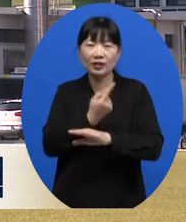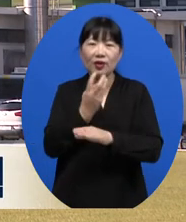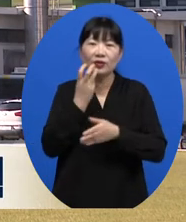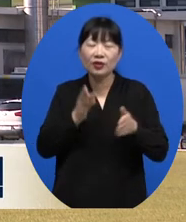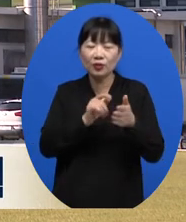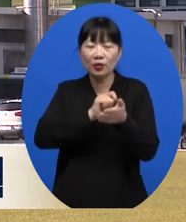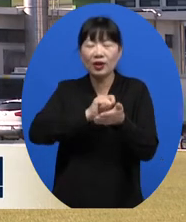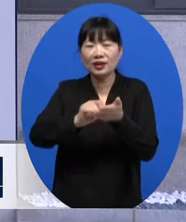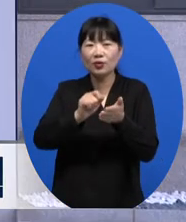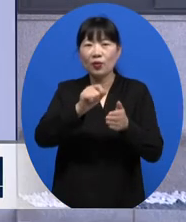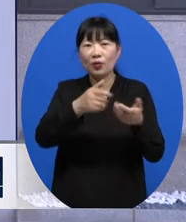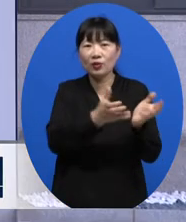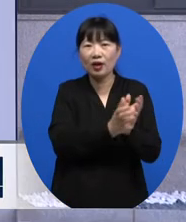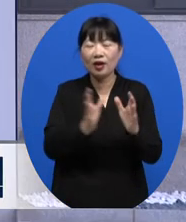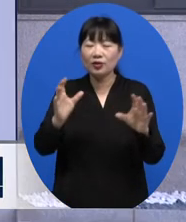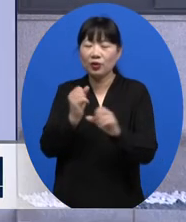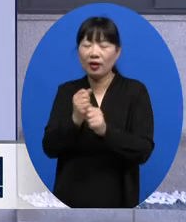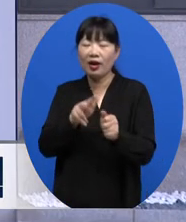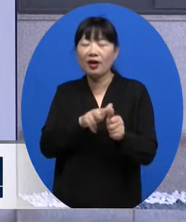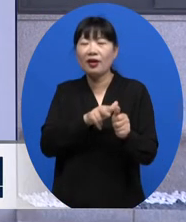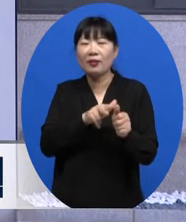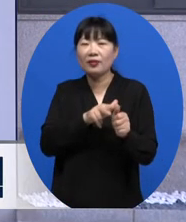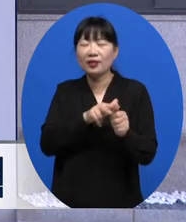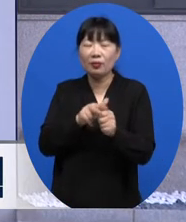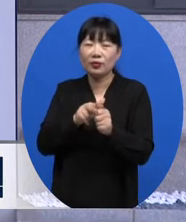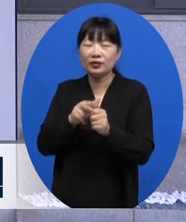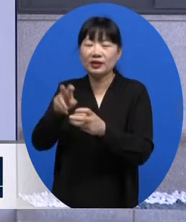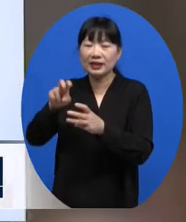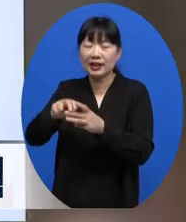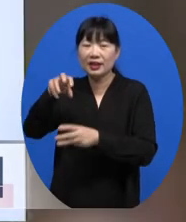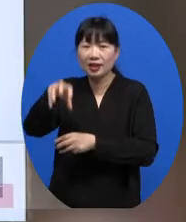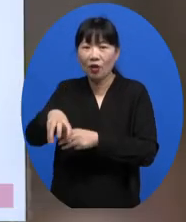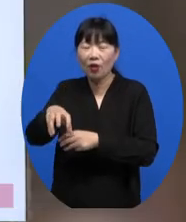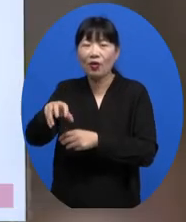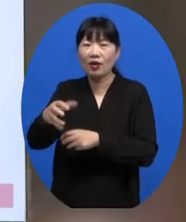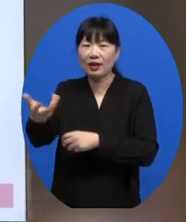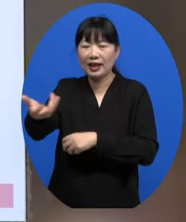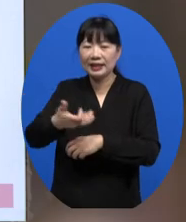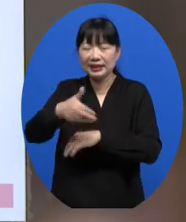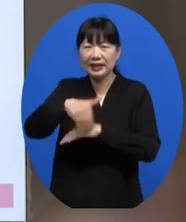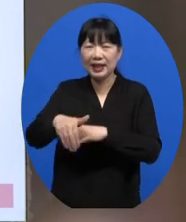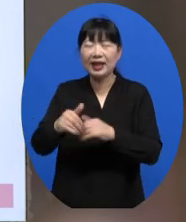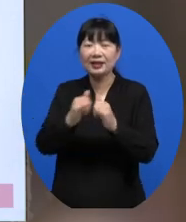경기도 기록원, 통합 데이터 센터가 들어올 예정이며 설립 추진 중인 사회적